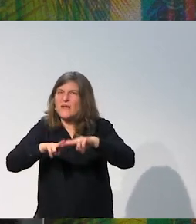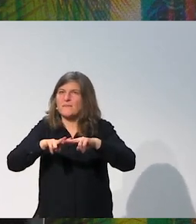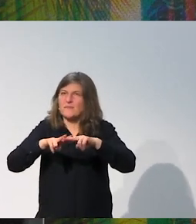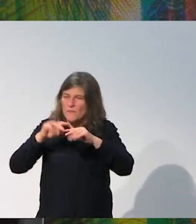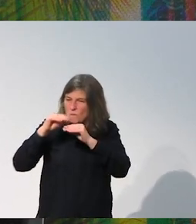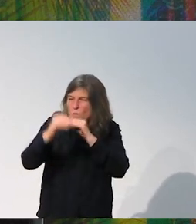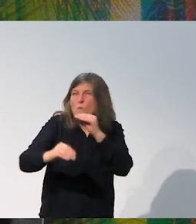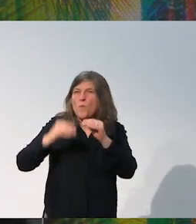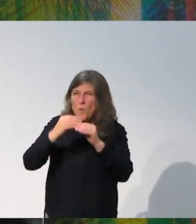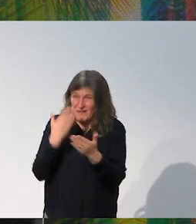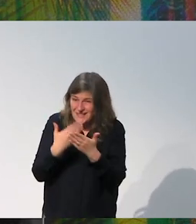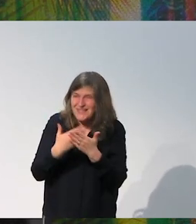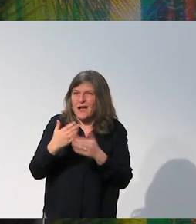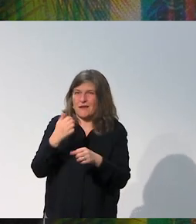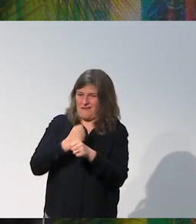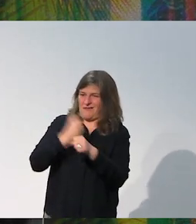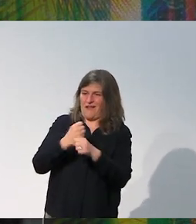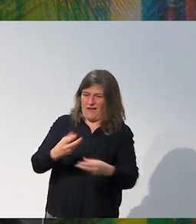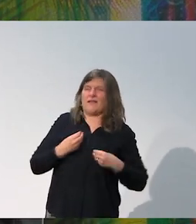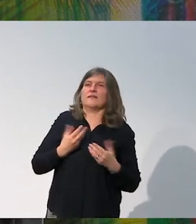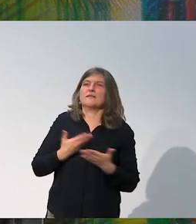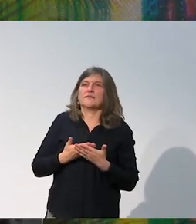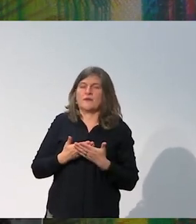monde. Et cette histoire de